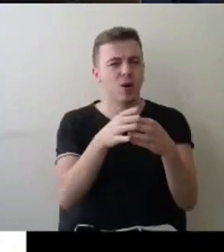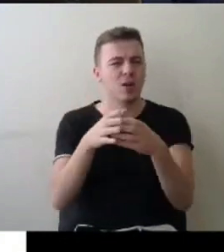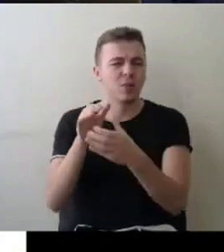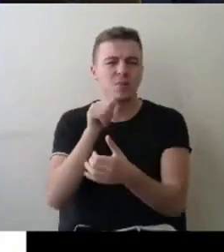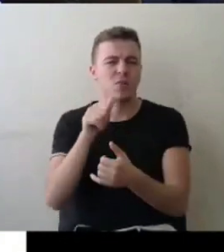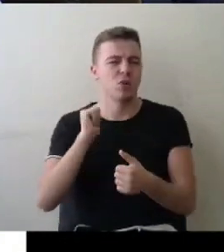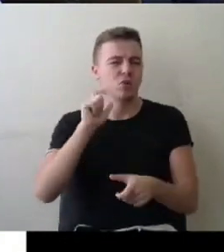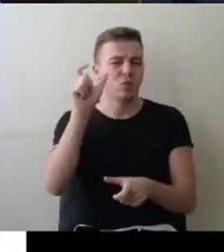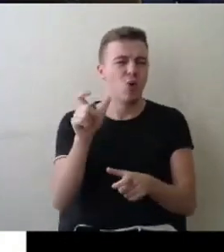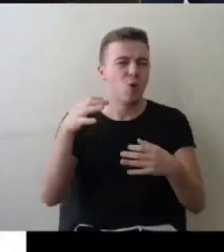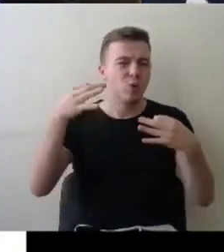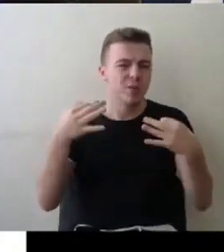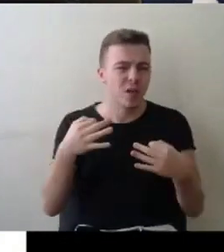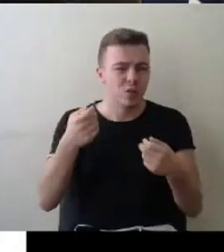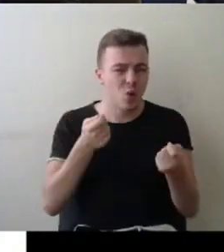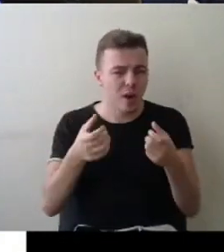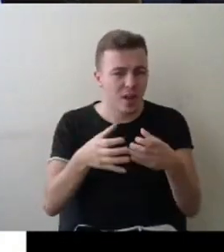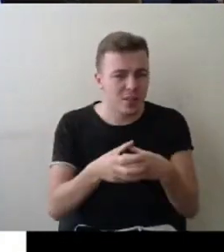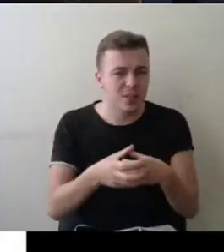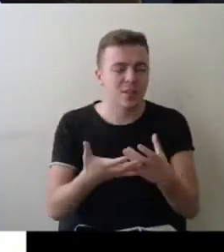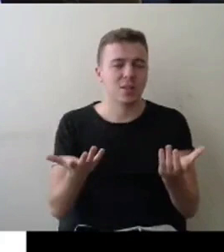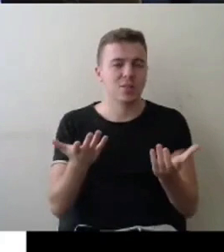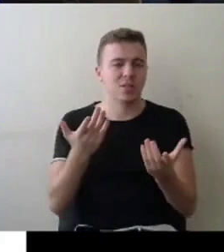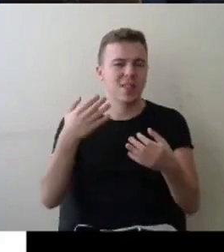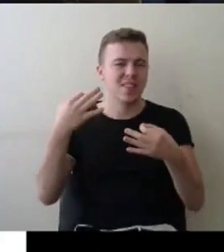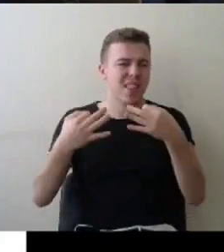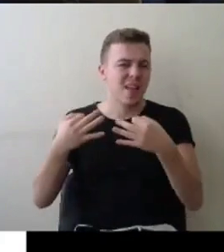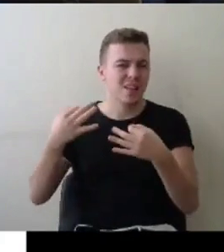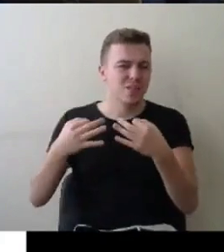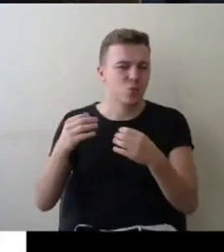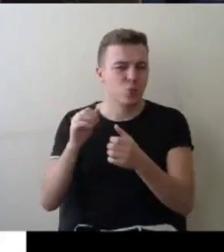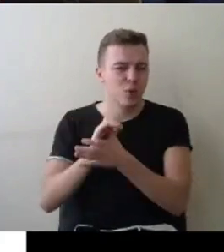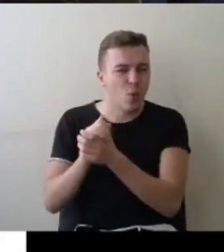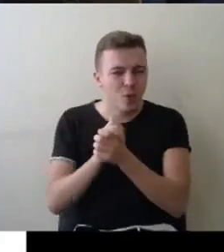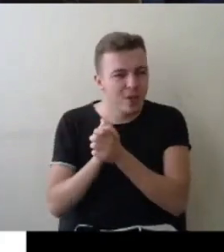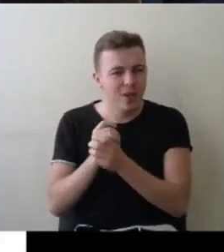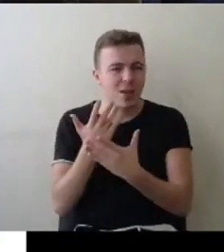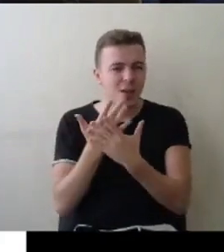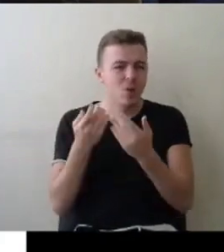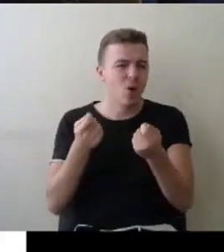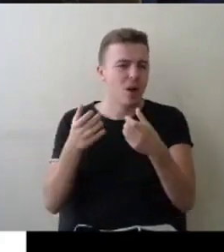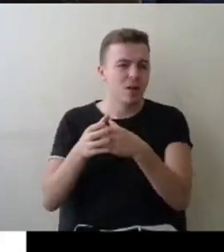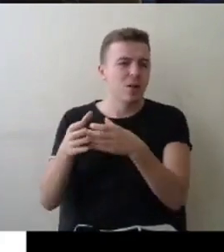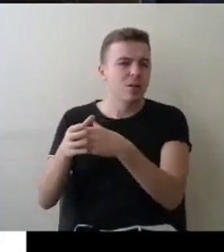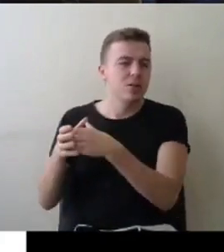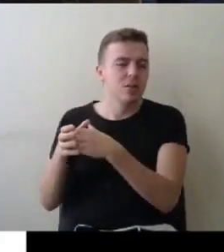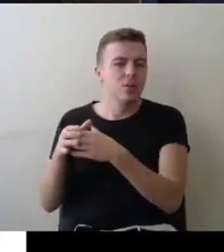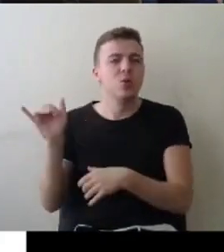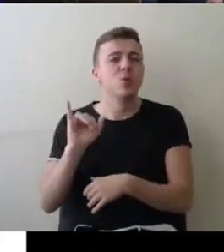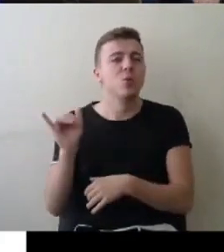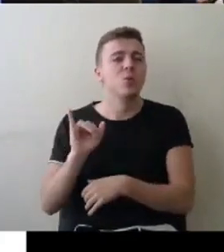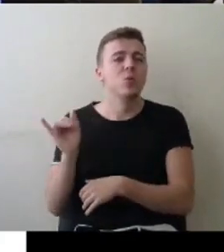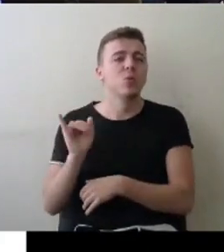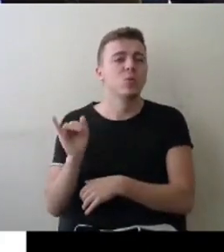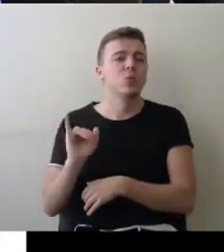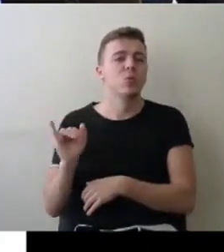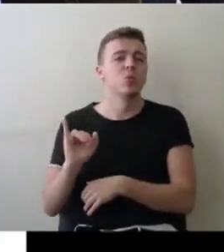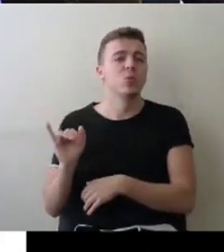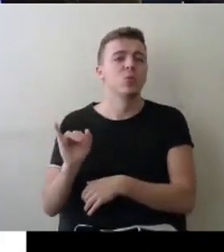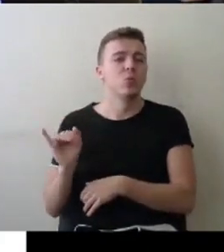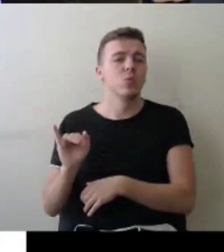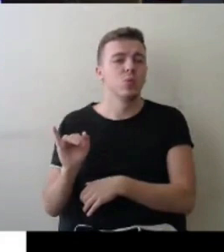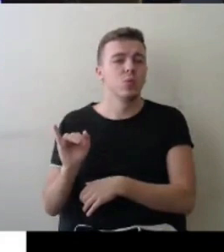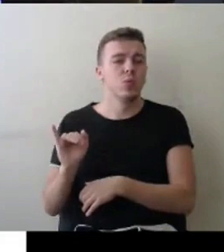teisų organizacijų, visokių teisininkų, reiškia, draugių organizacijų, kur jos yra. Tai